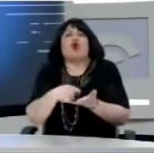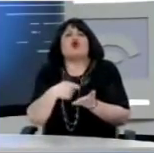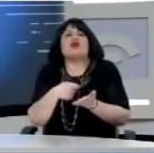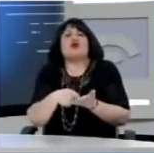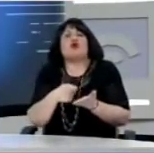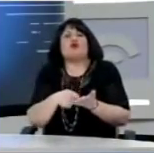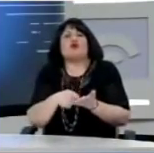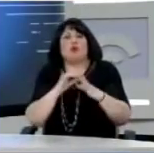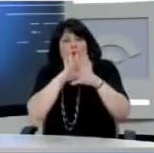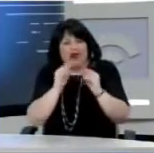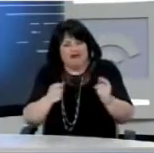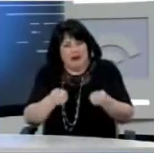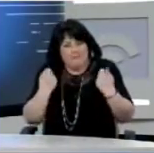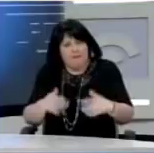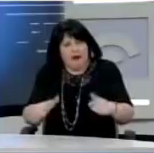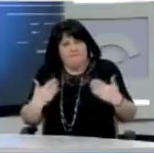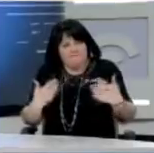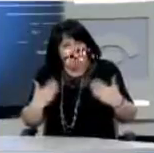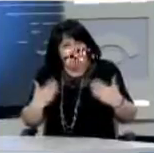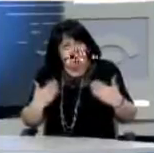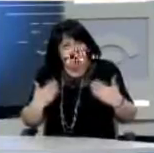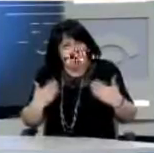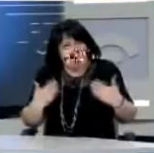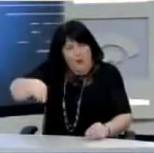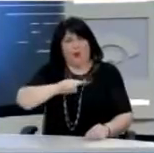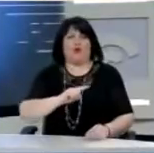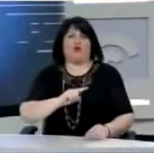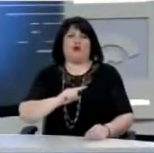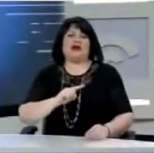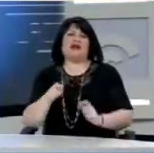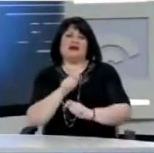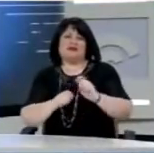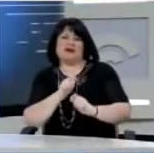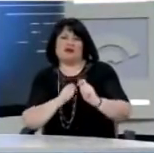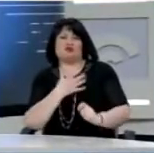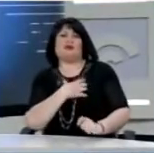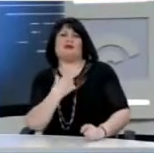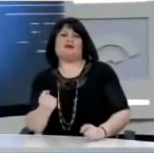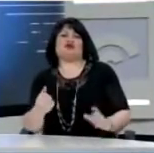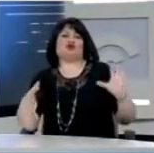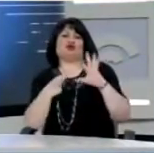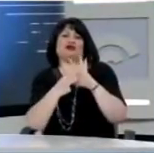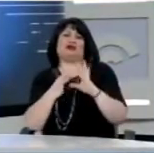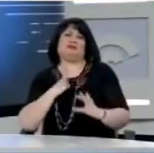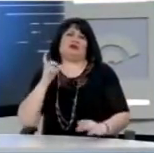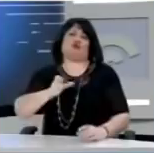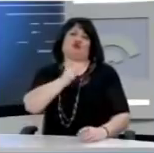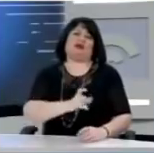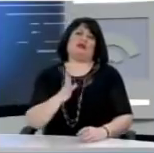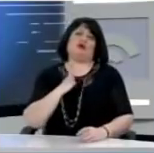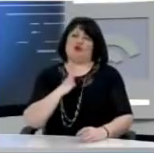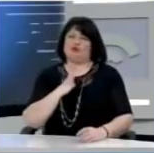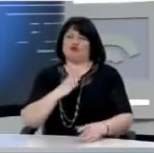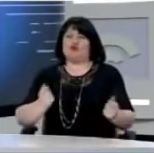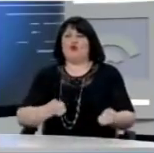αυτά λοιπόν τα πεπραγμένα θα κληθεί να χτίσουμε εμπιστοσύνη στους συμπολίτες μας. Πάνω σε αυτά